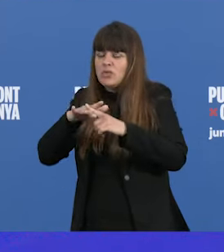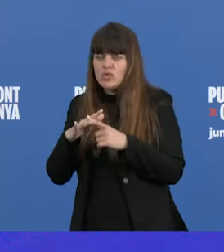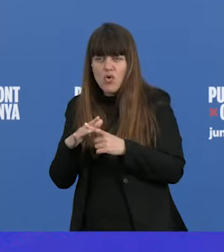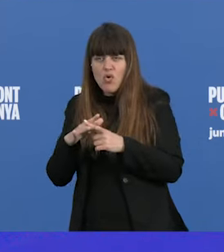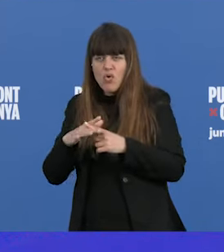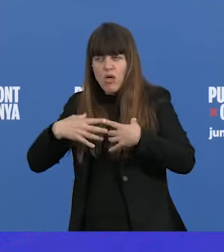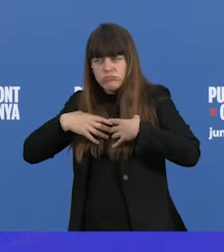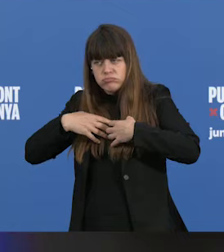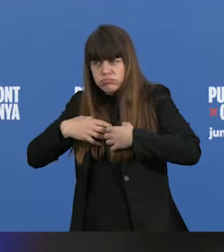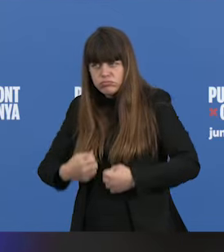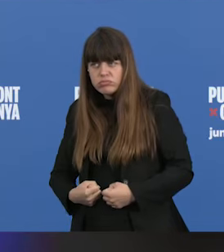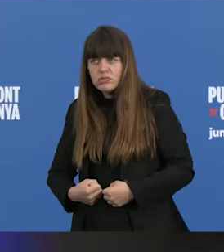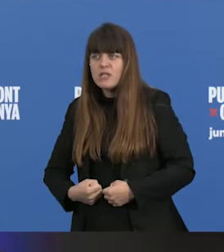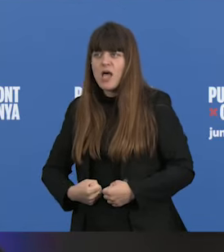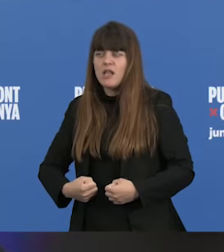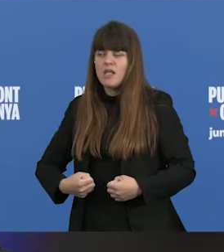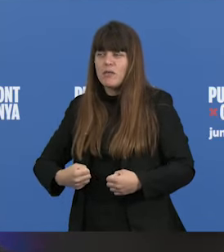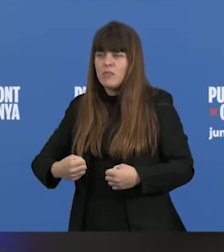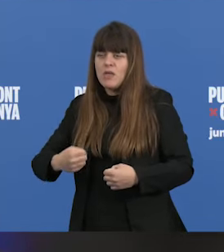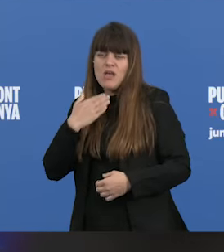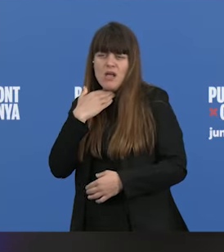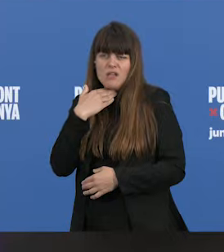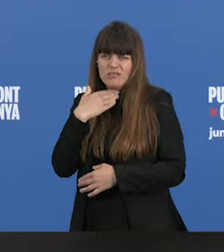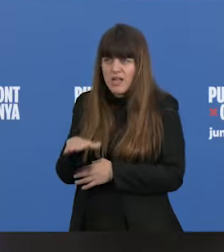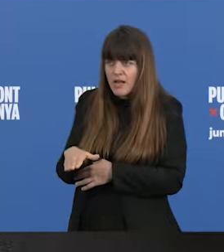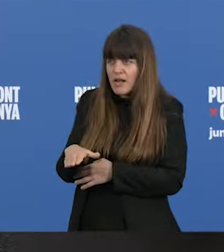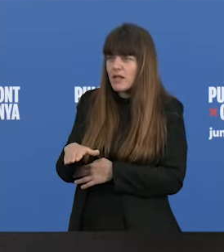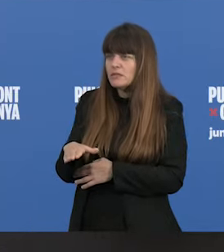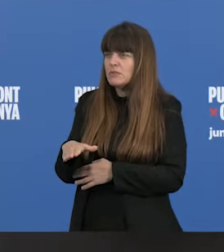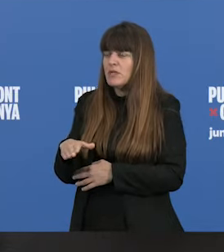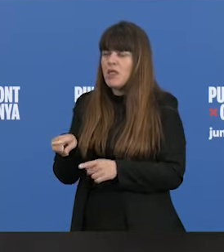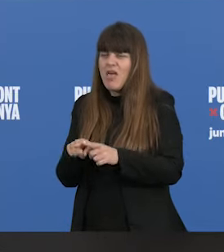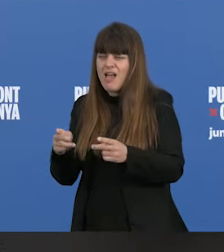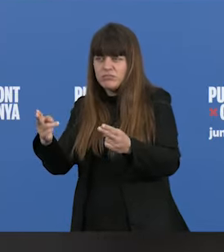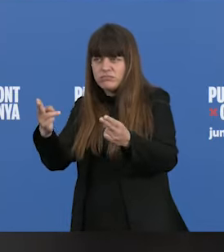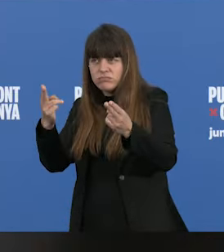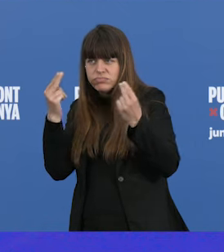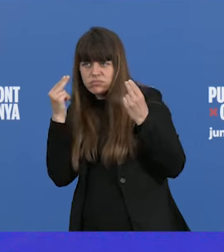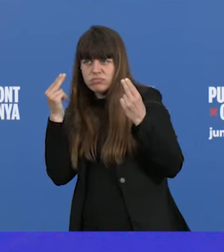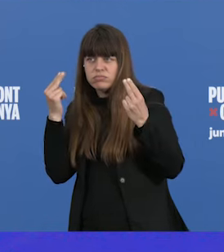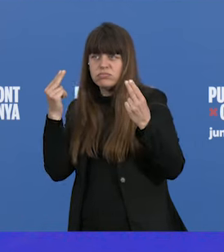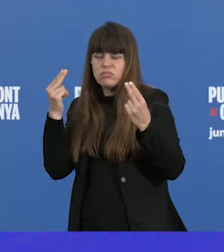quan estem en aquesta situació de desànim, de